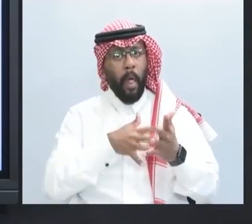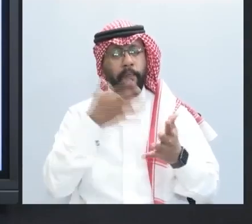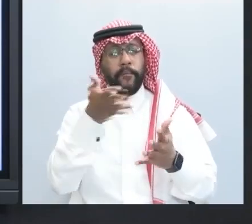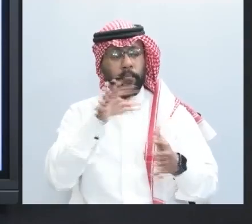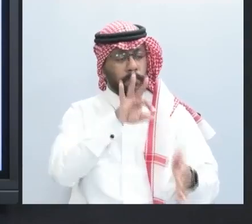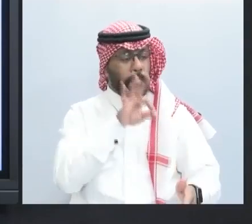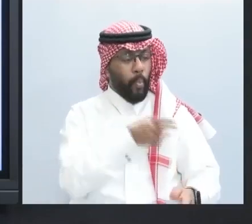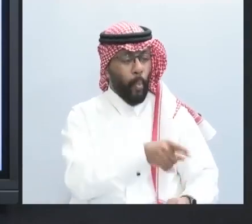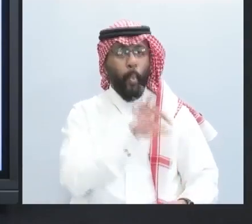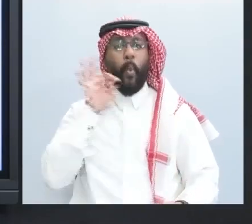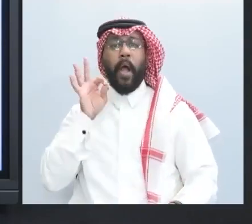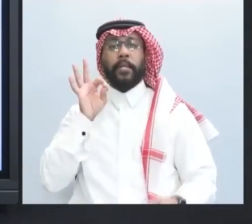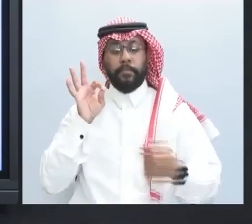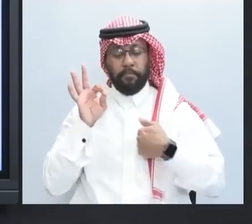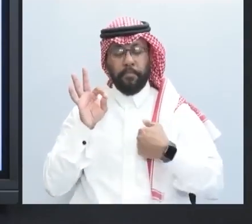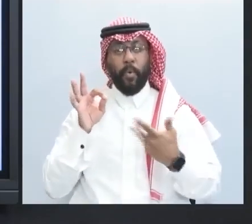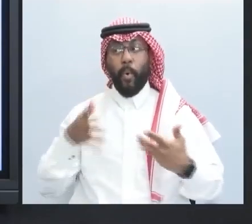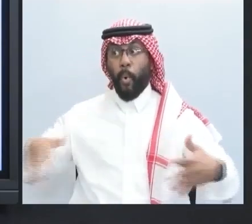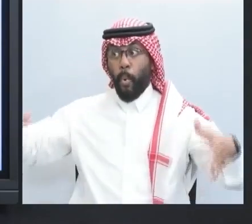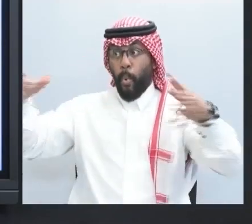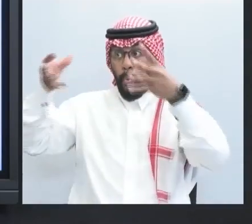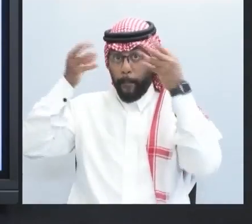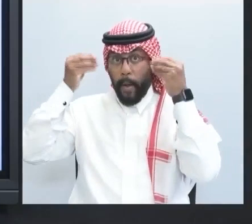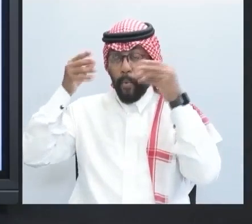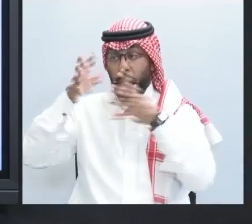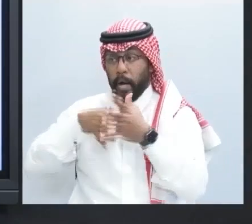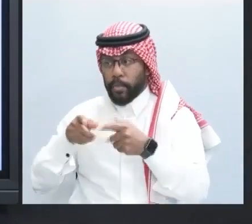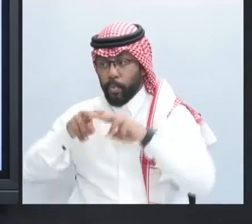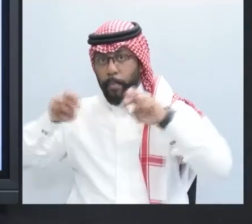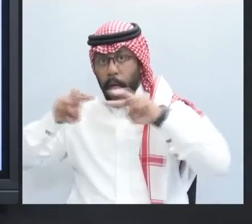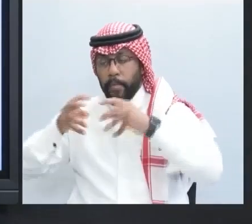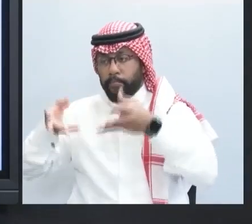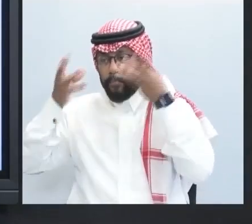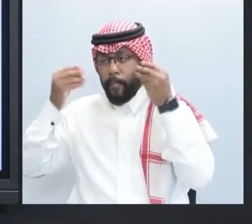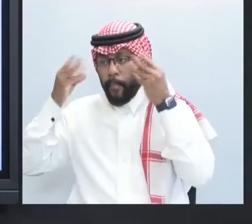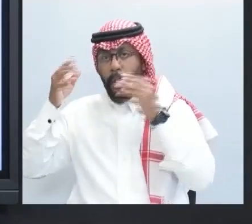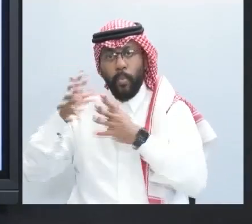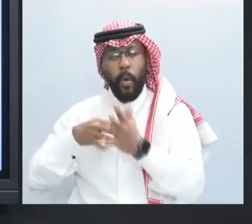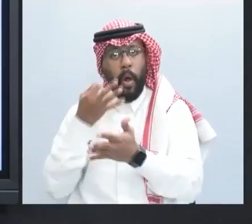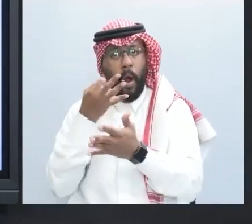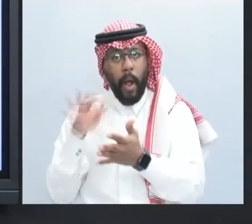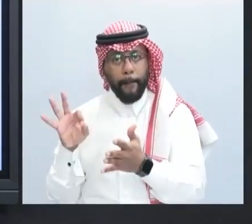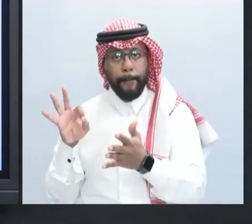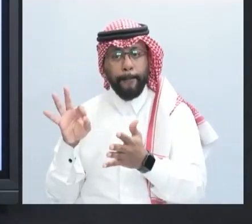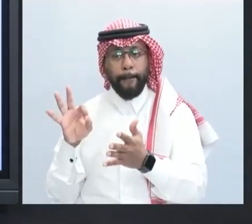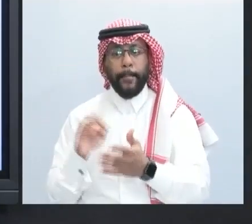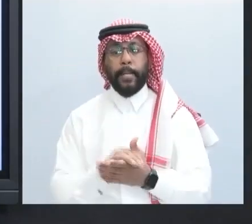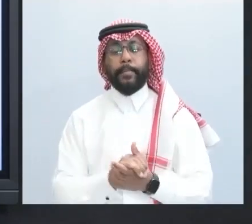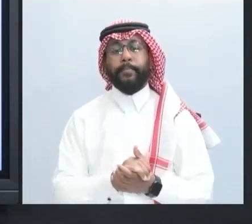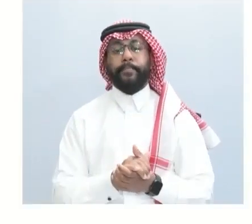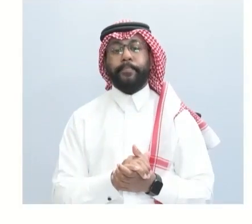تخيل خذ مهاره واحده بعد ذلك اجمع المعلومات حولها حول هذه المهاره تجمع كل المعلومات حول هذه